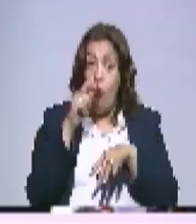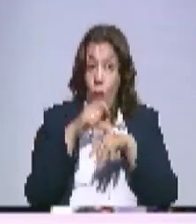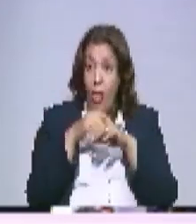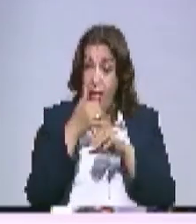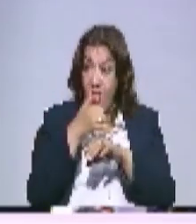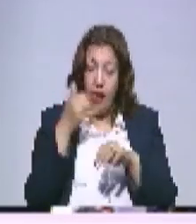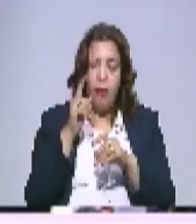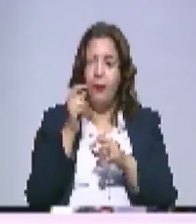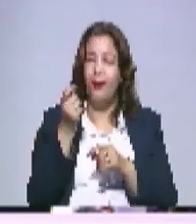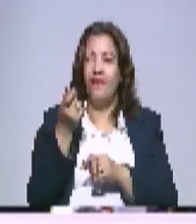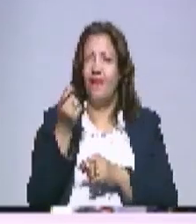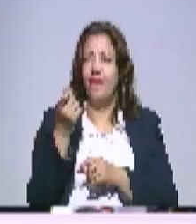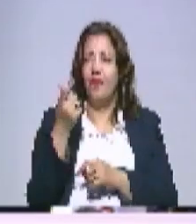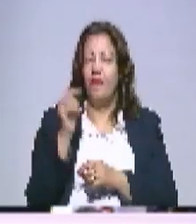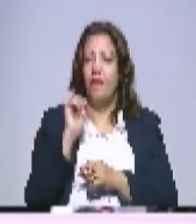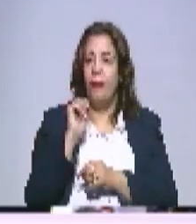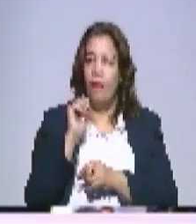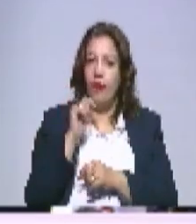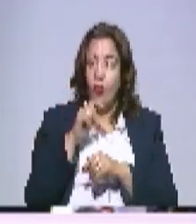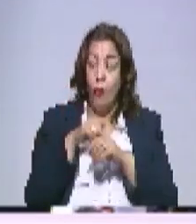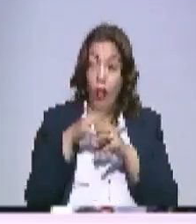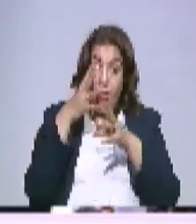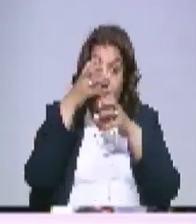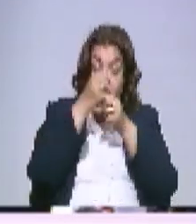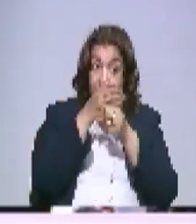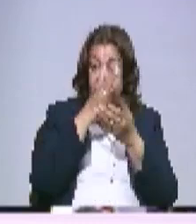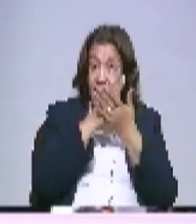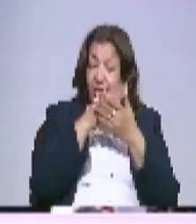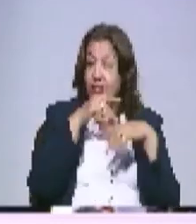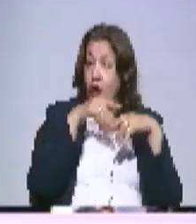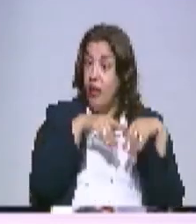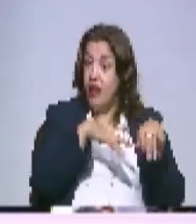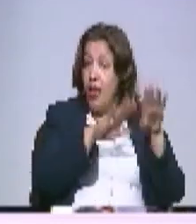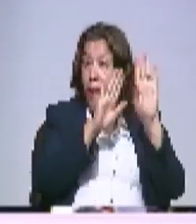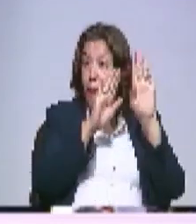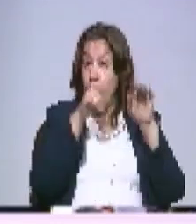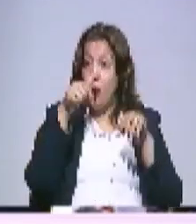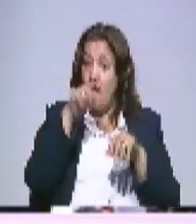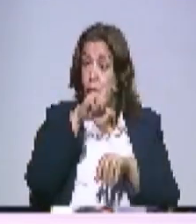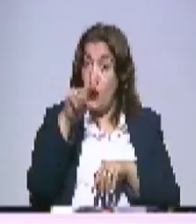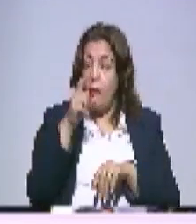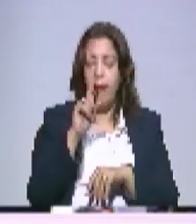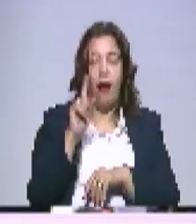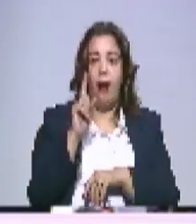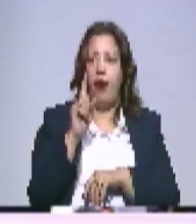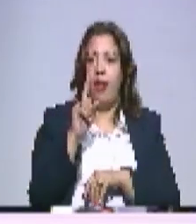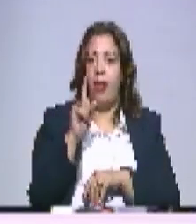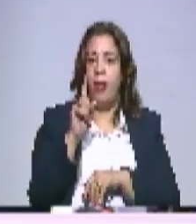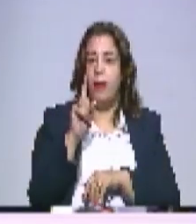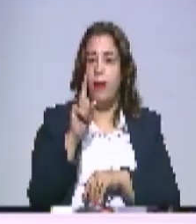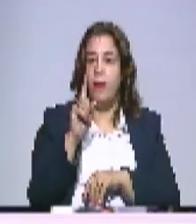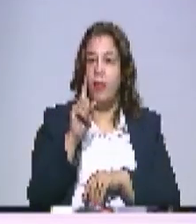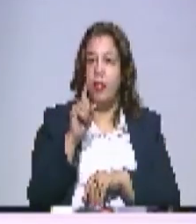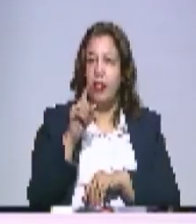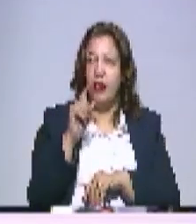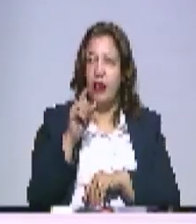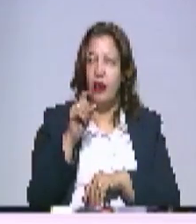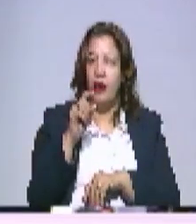كتير، يعني ده من الخضار اللي ما بيتحفظش كتير، يعني ما ينفعش يقعد 6 شهور والكلام ده، يعني ماشي. يعني